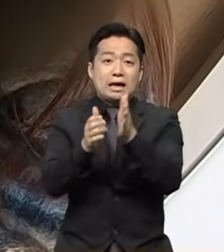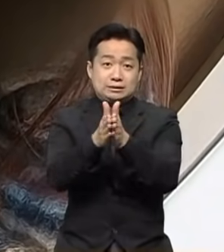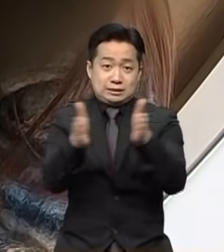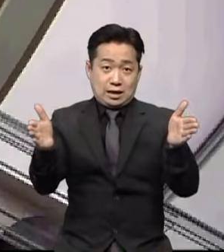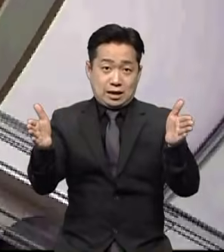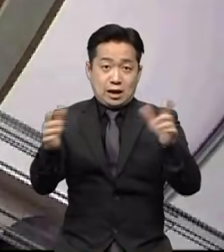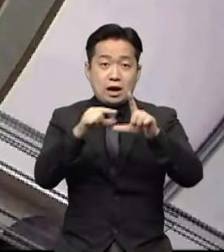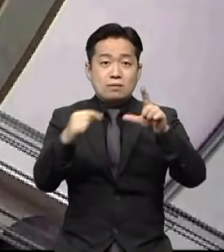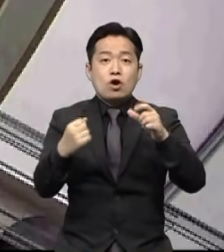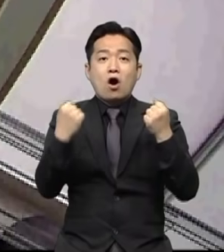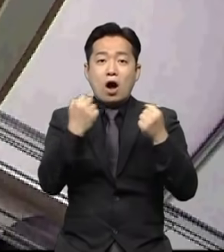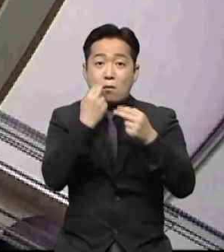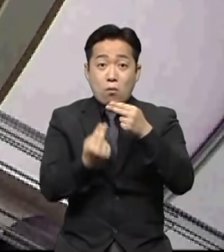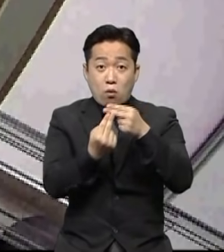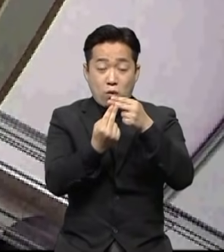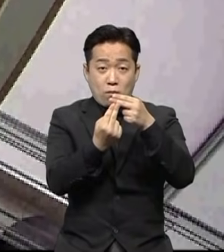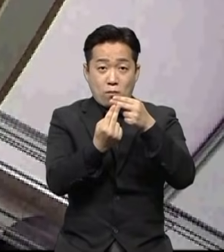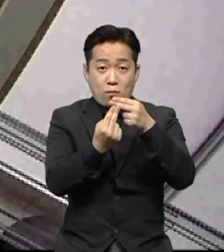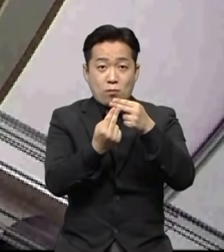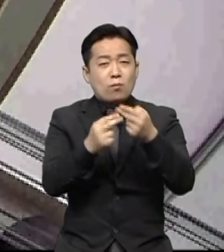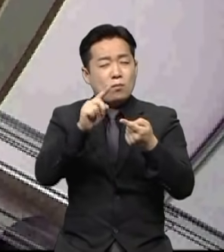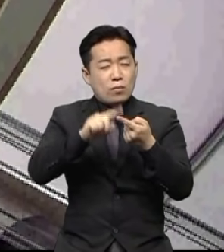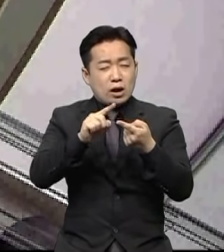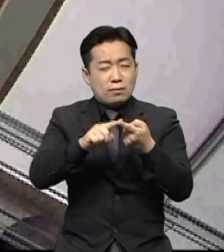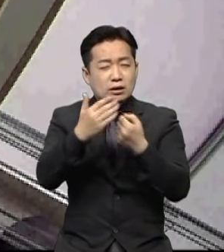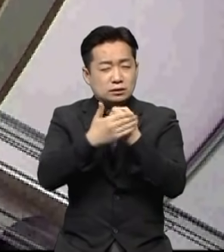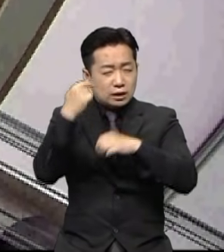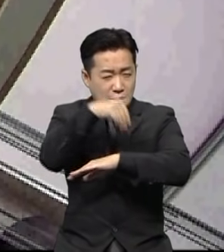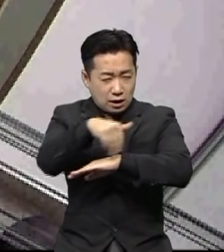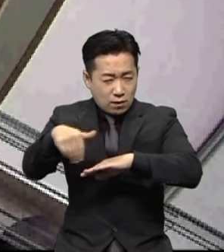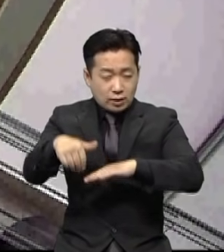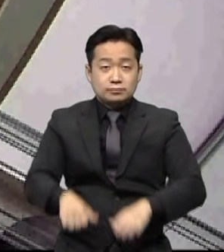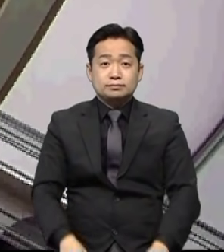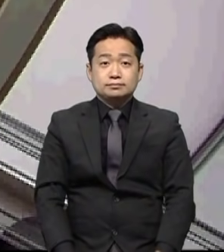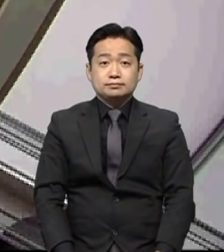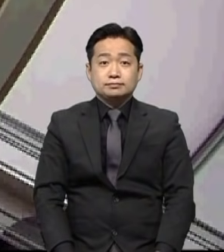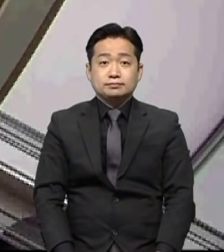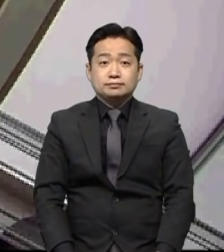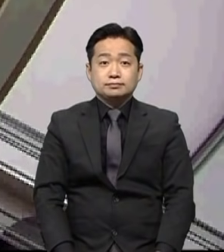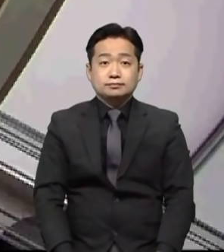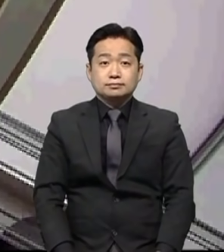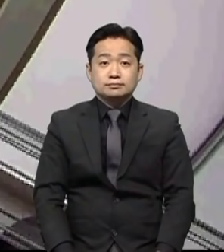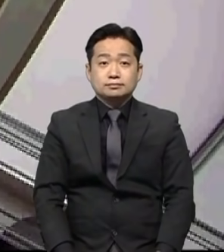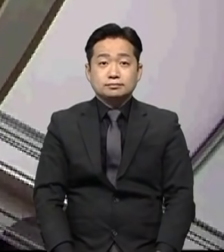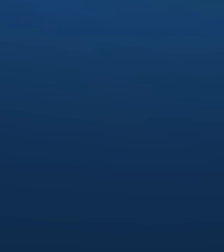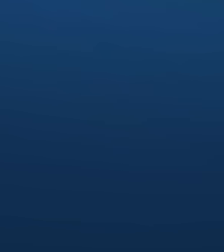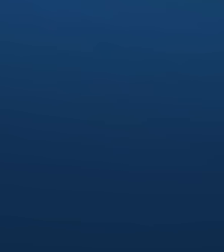일부 건강보험 적용 방안을 추진하고 있습니다. SBS 김영래입니다.